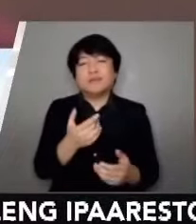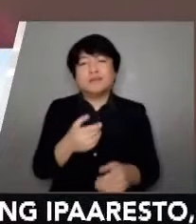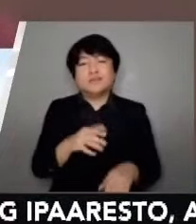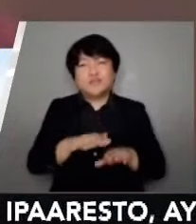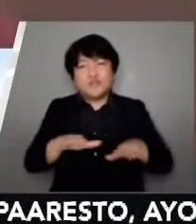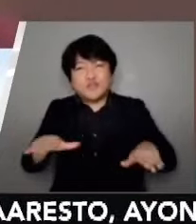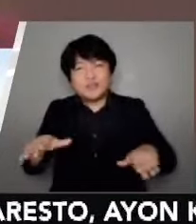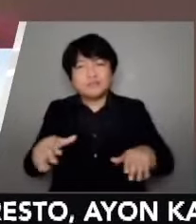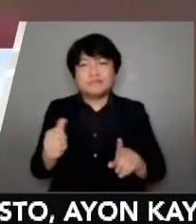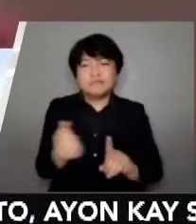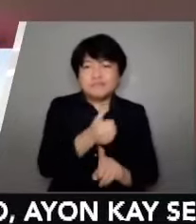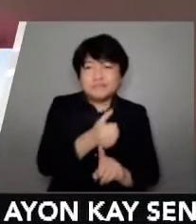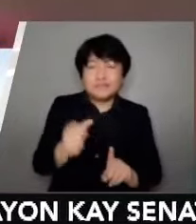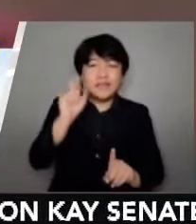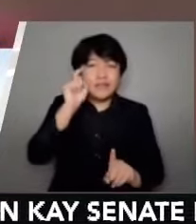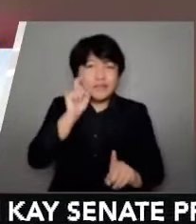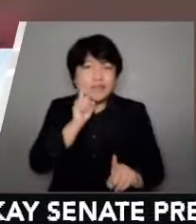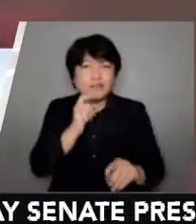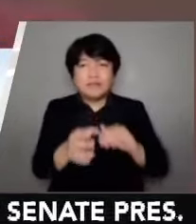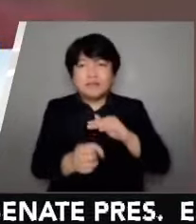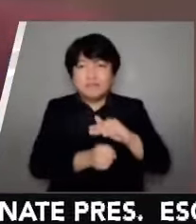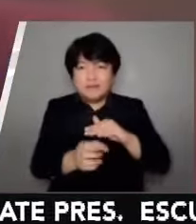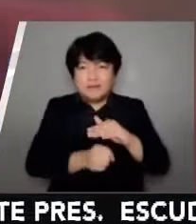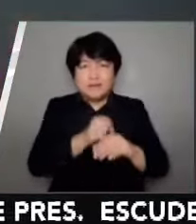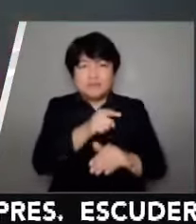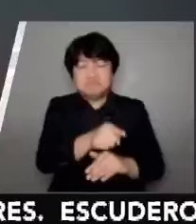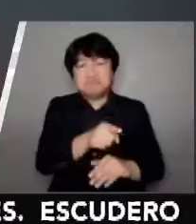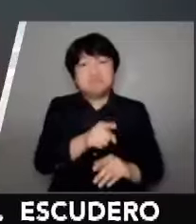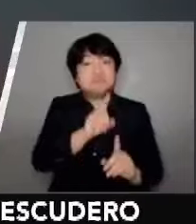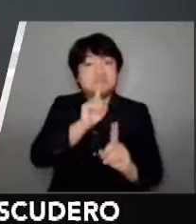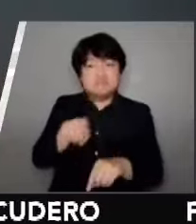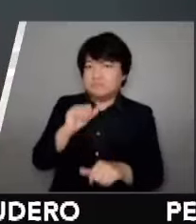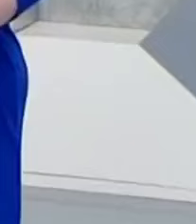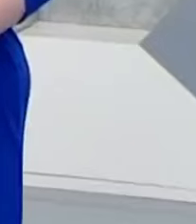human trafficking na dati na niyang itinanggi.